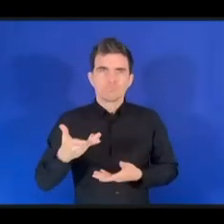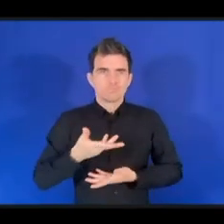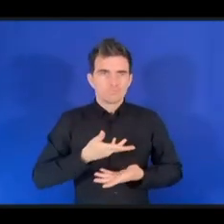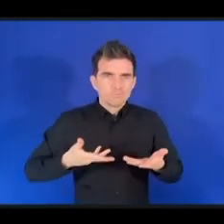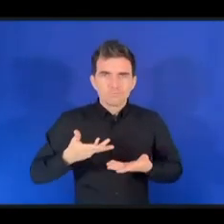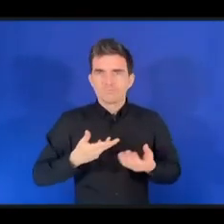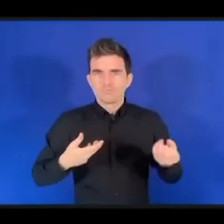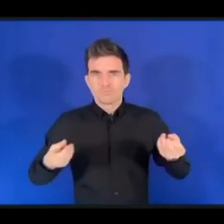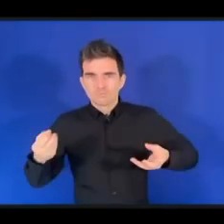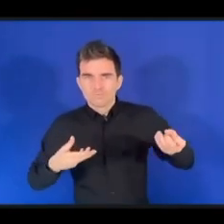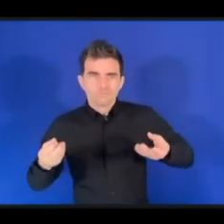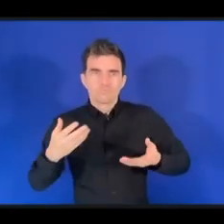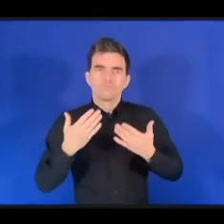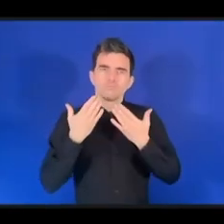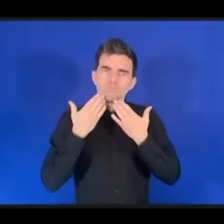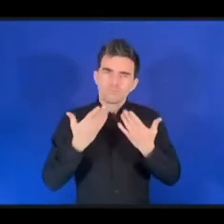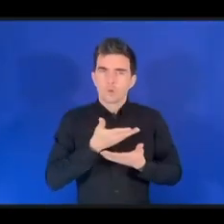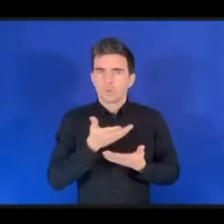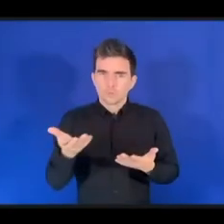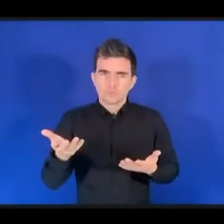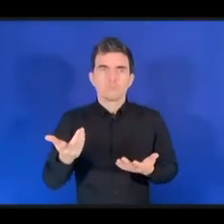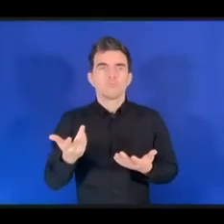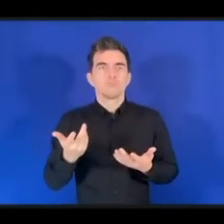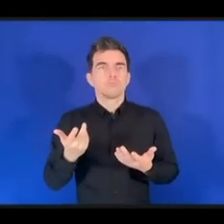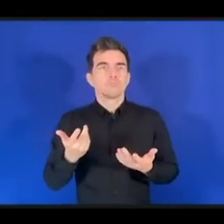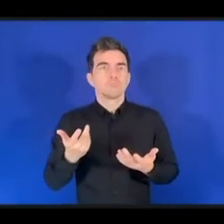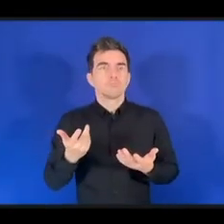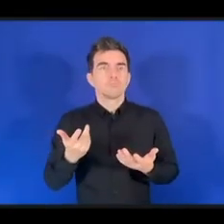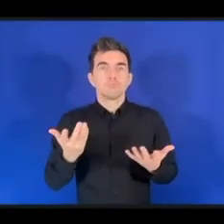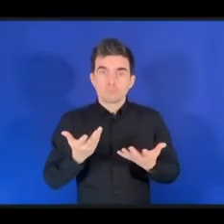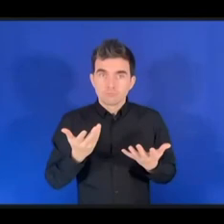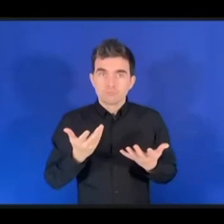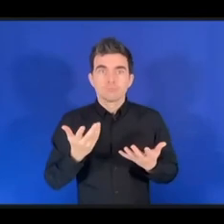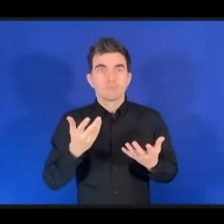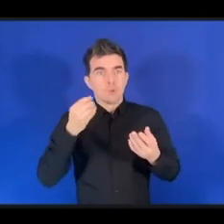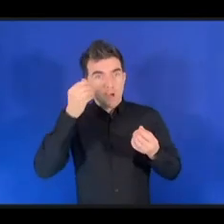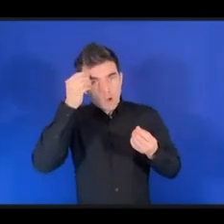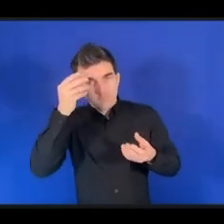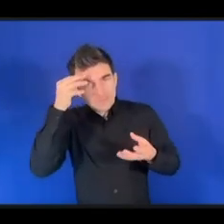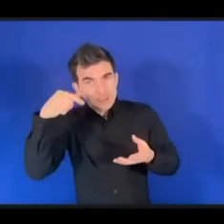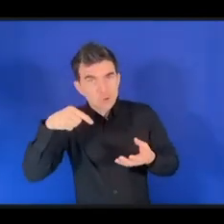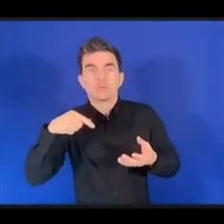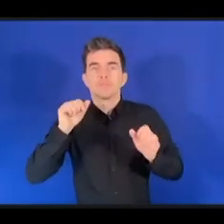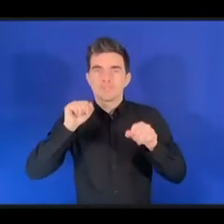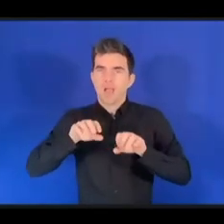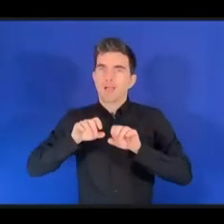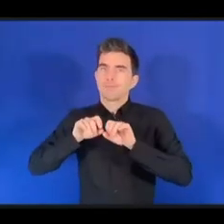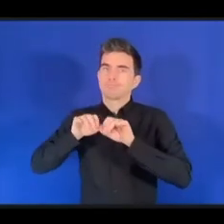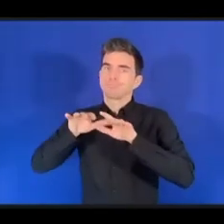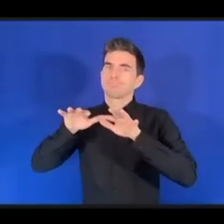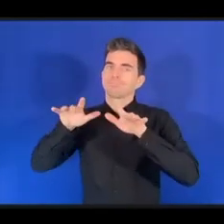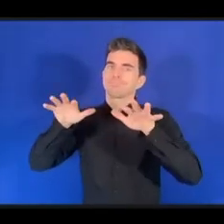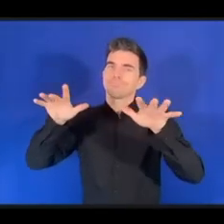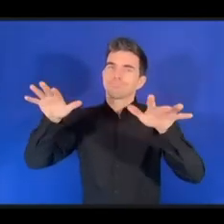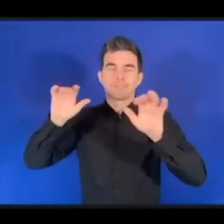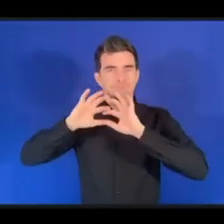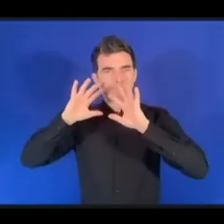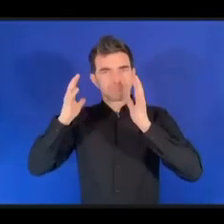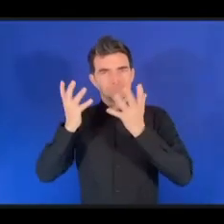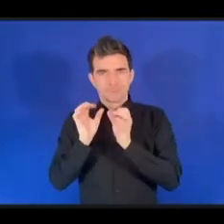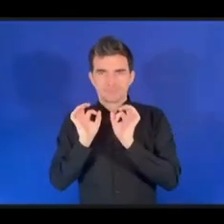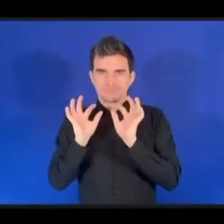会发出的声音传递到世界的各个角落。我也想衷心感谢会议